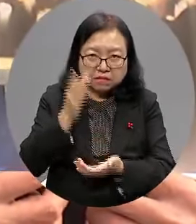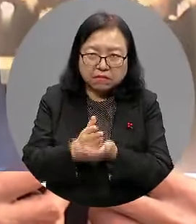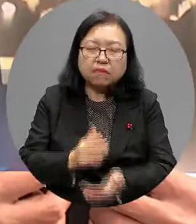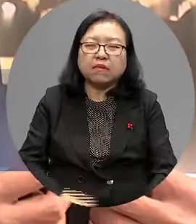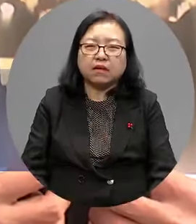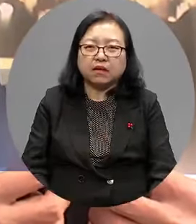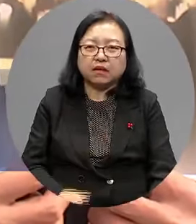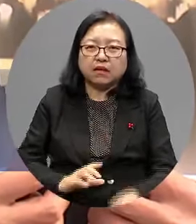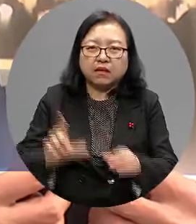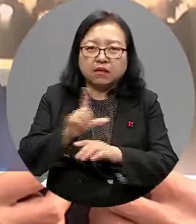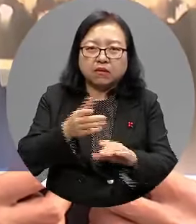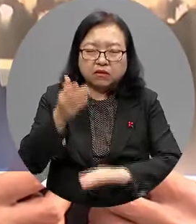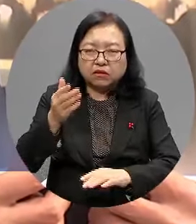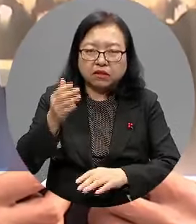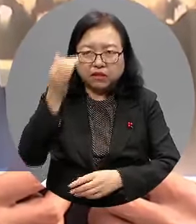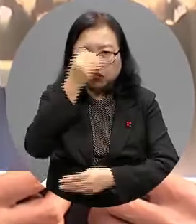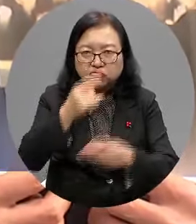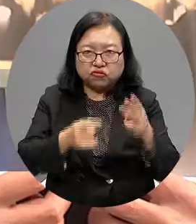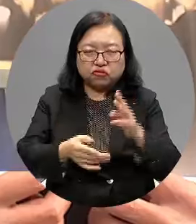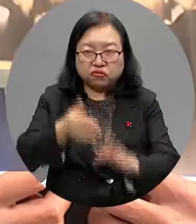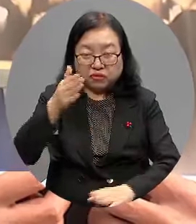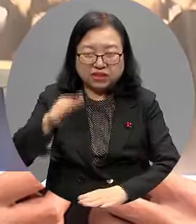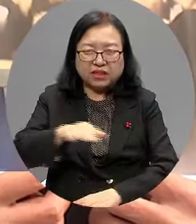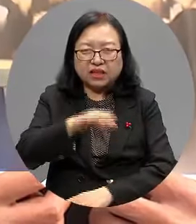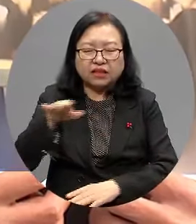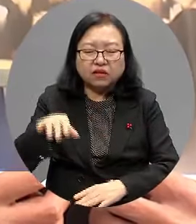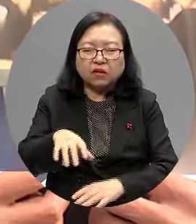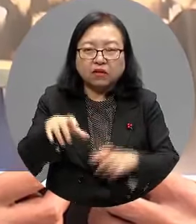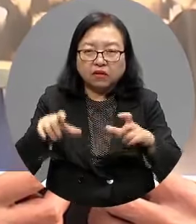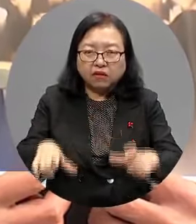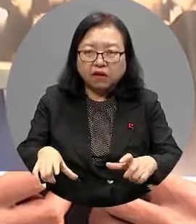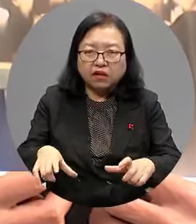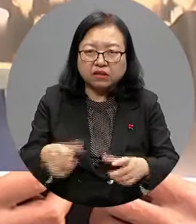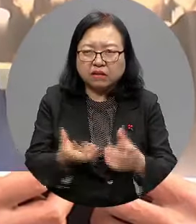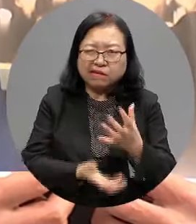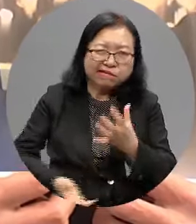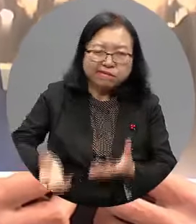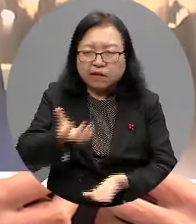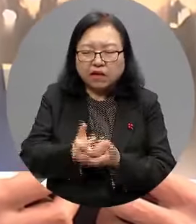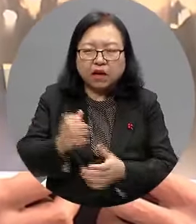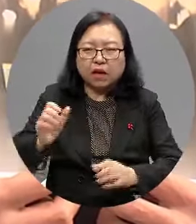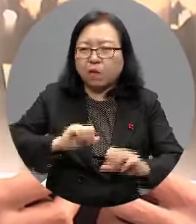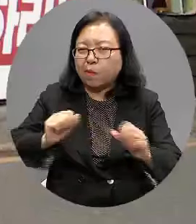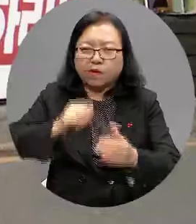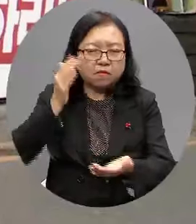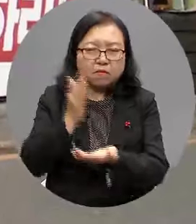이상 중재 씨의 유일한 내란범이 되지 마십시오.